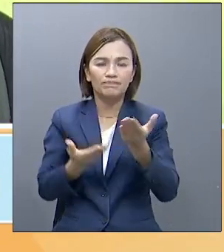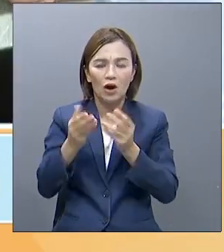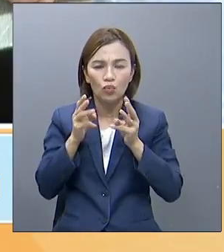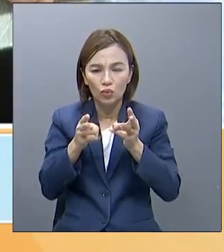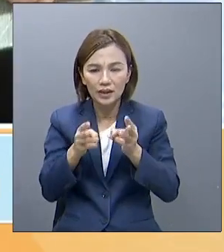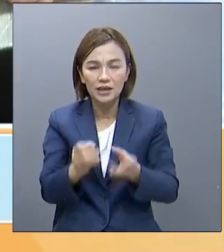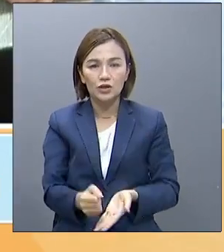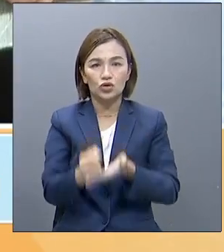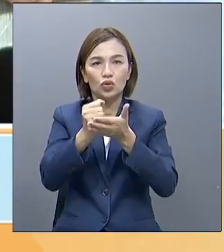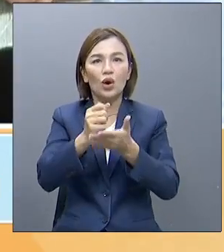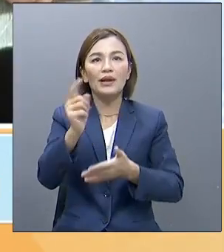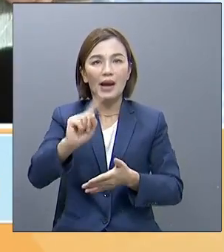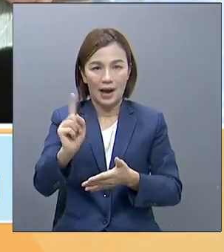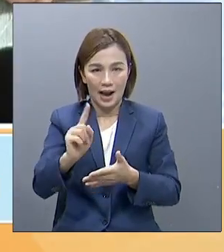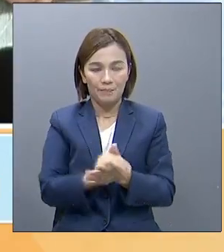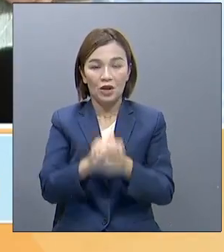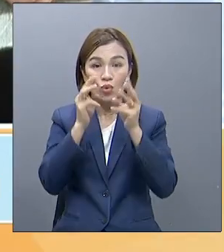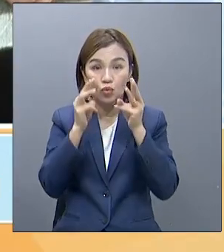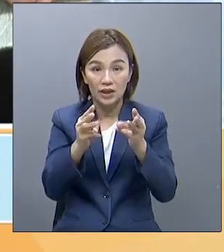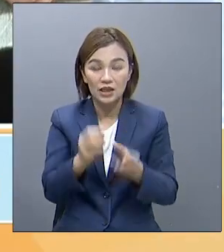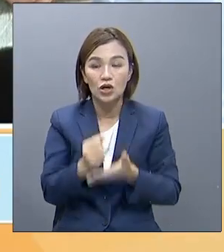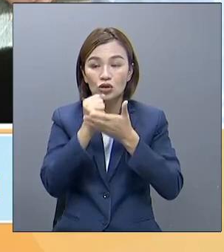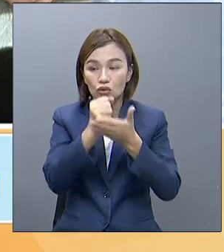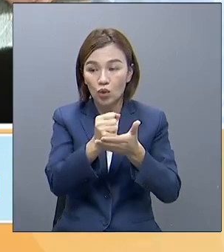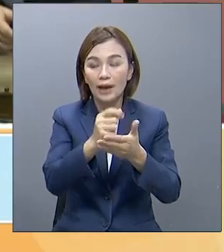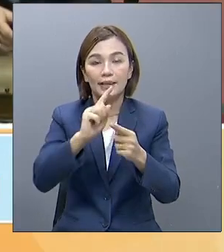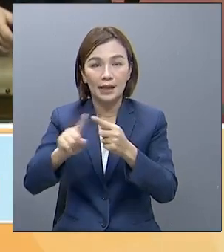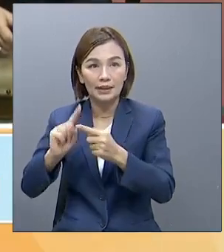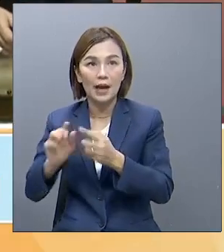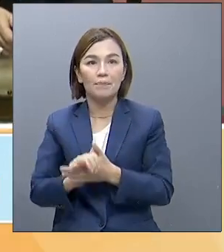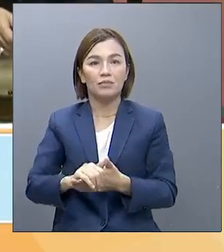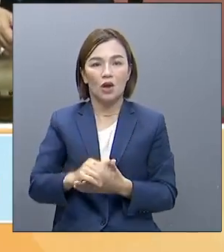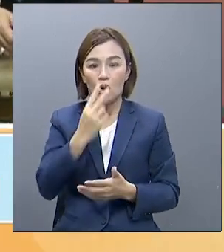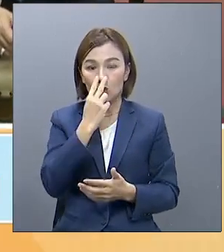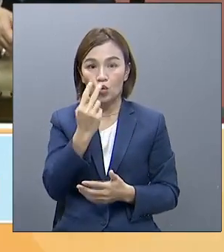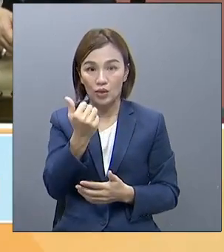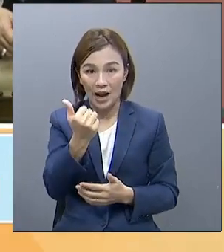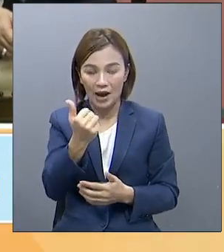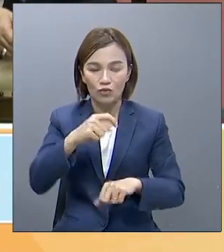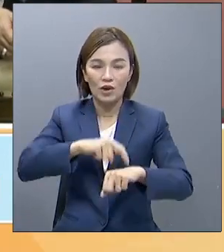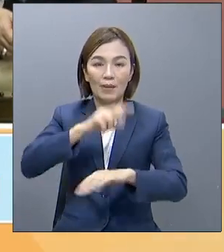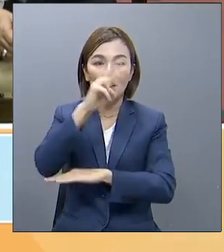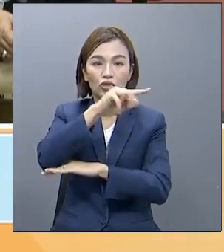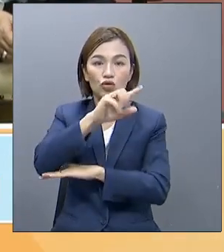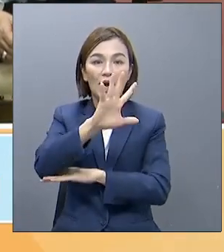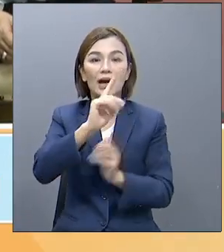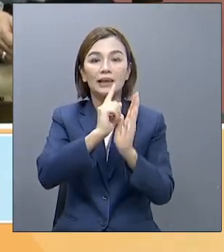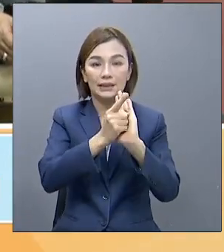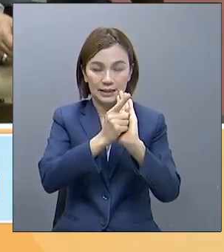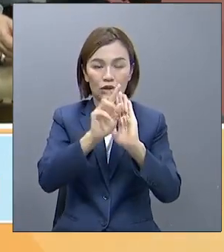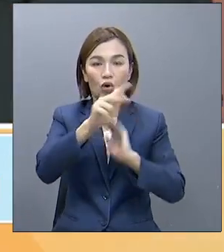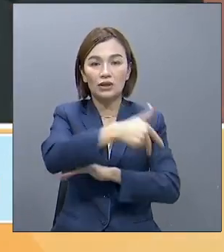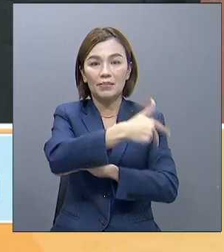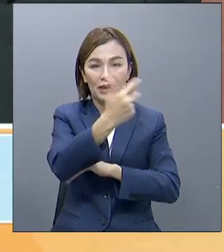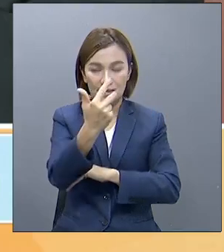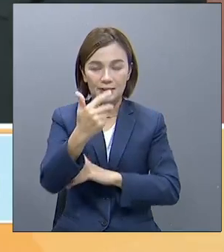การแก้ไขปัญหาอย่างไรมีแนวทางในการช่วยเหลืออย่างไรห้ามพลาดนะคะบ่าย 2:05 นาทีหน้าจอไทย PBS รายการส